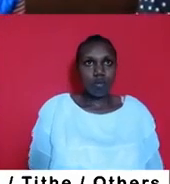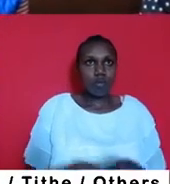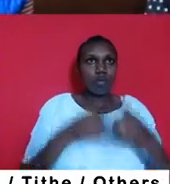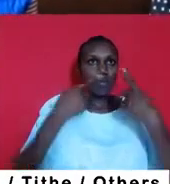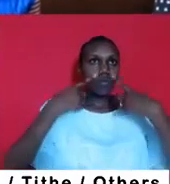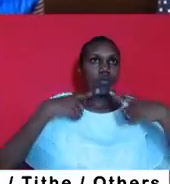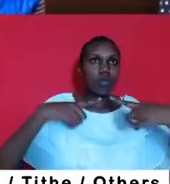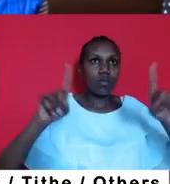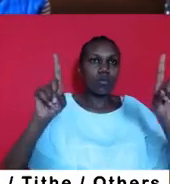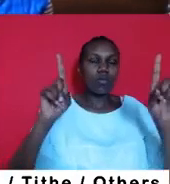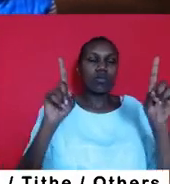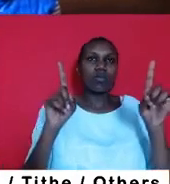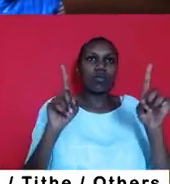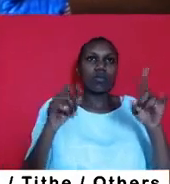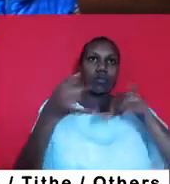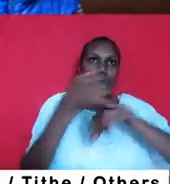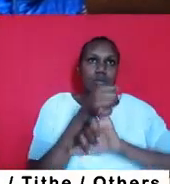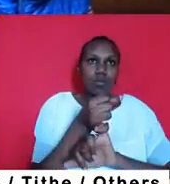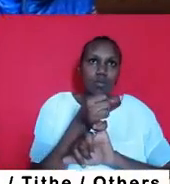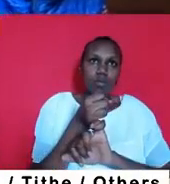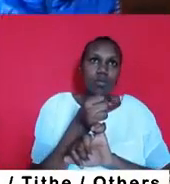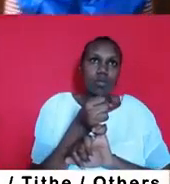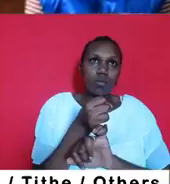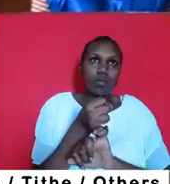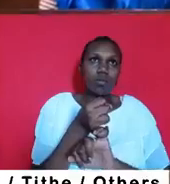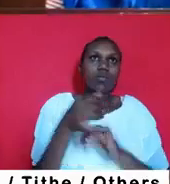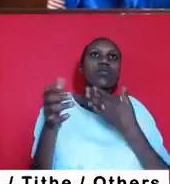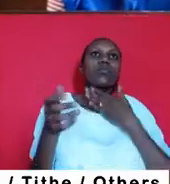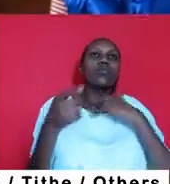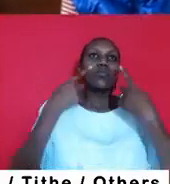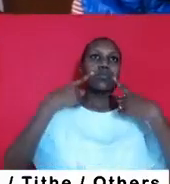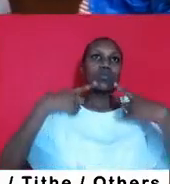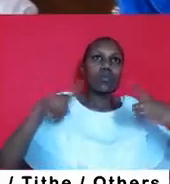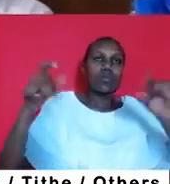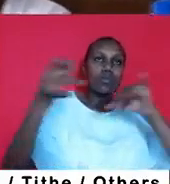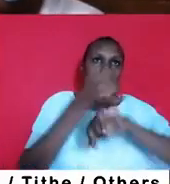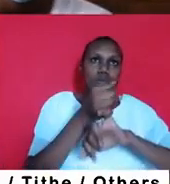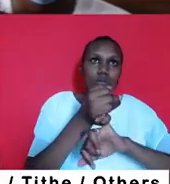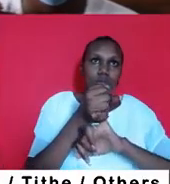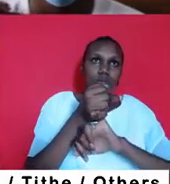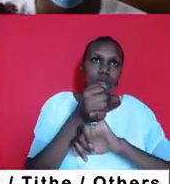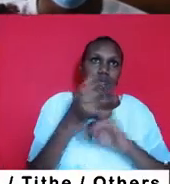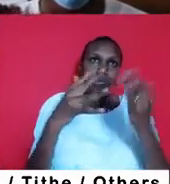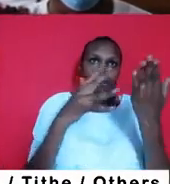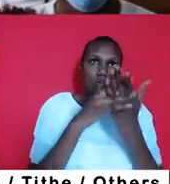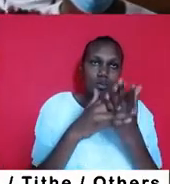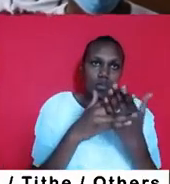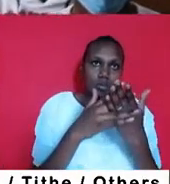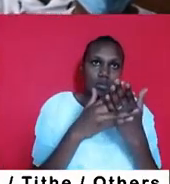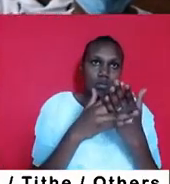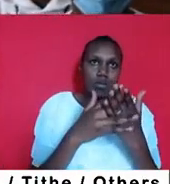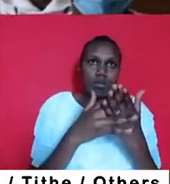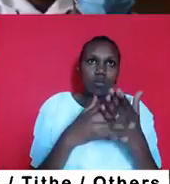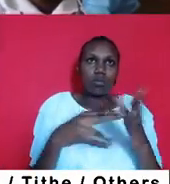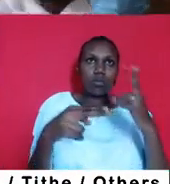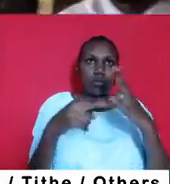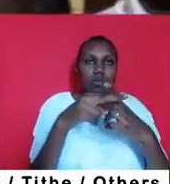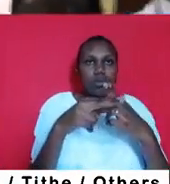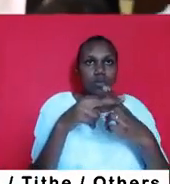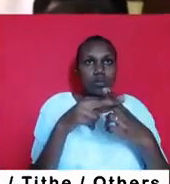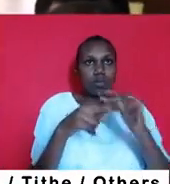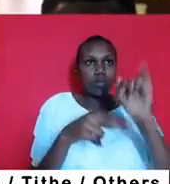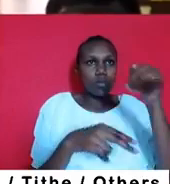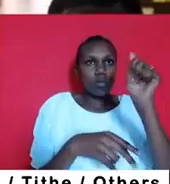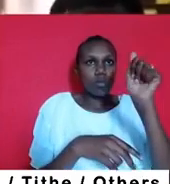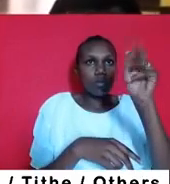Tunatangazo la ndoa. Tunangependa kuwatangazia ndoa kati ya kijana anaitwa